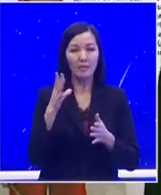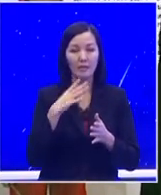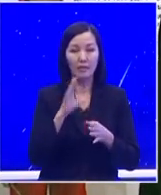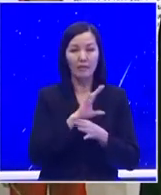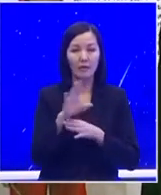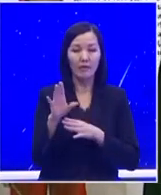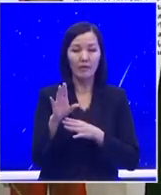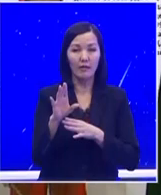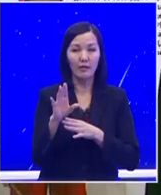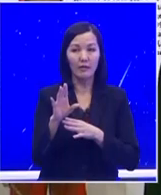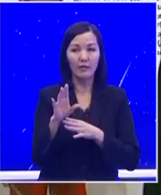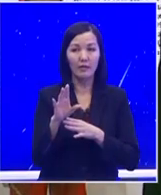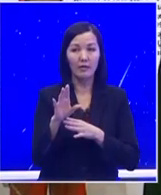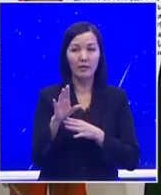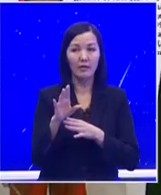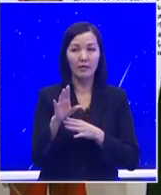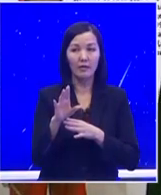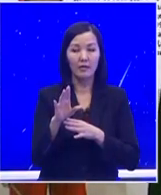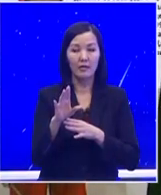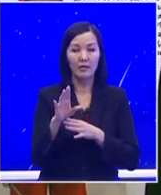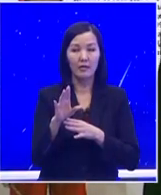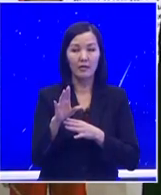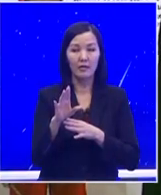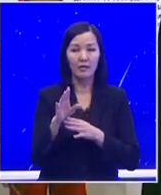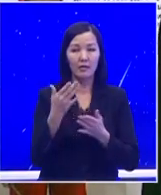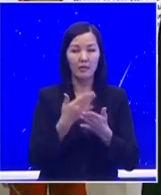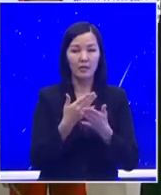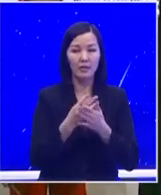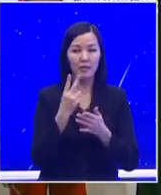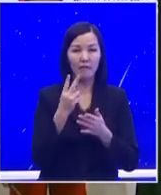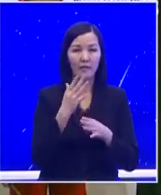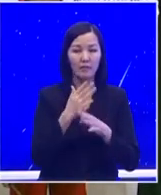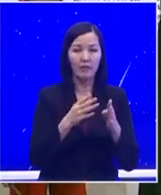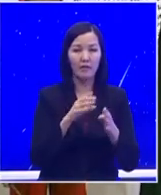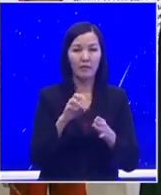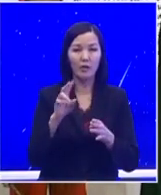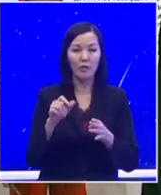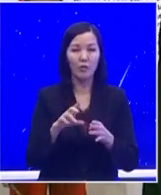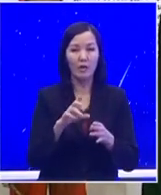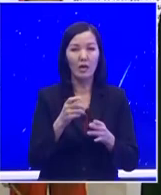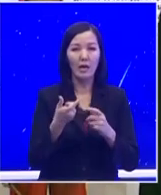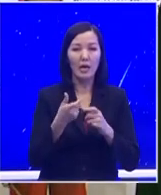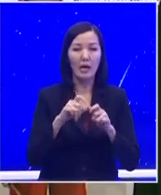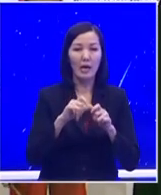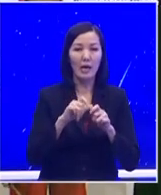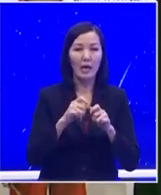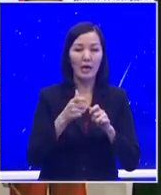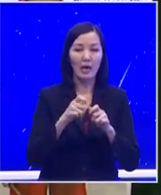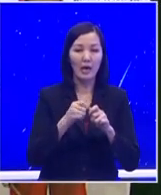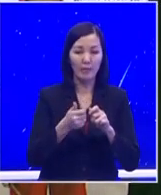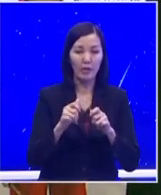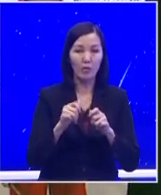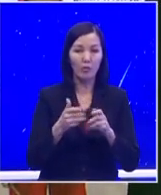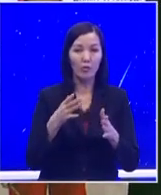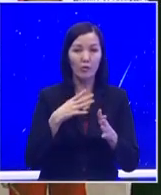отправлено от района где-то 2500 тонн абрикоса, а с северной области нашей